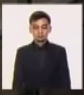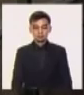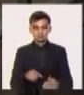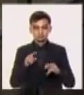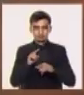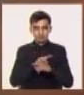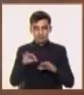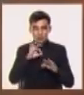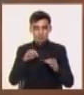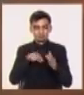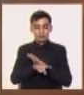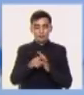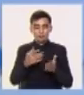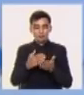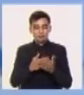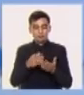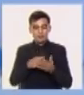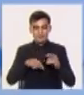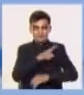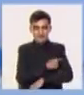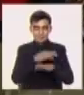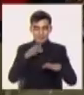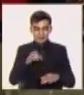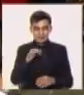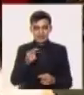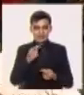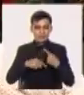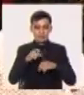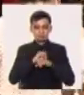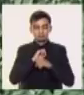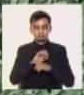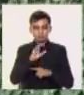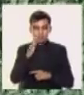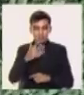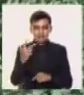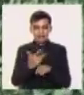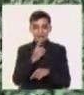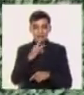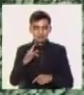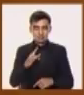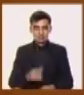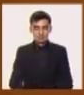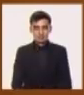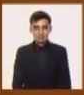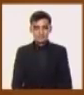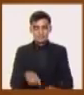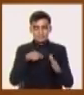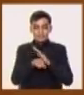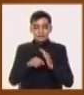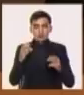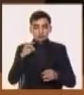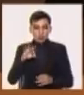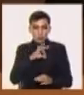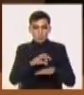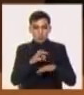Фальшивые приемы. Из-за приписки приемов у врачей вернут деньги в трехкратном размере. Каким образом? Похитили мои персональные данные. Чем чреваты для истории